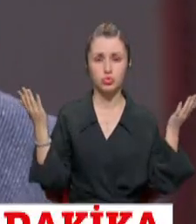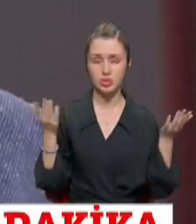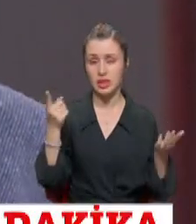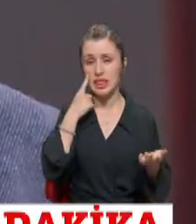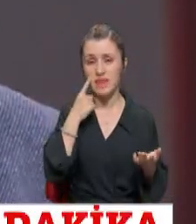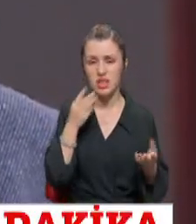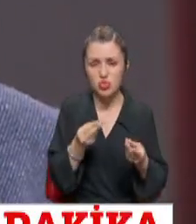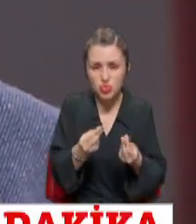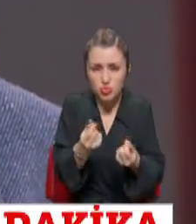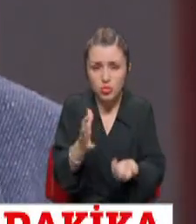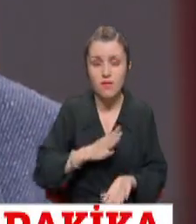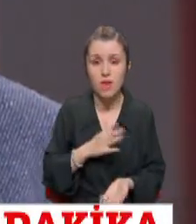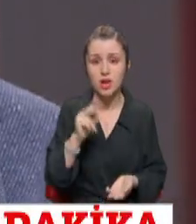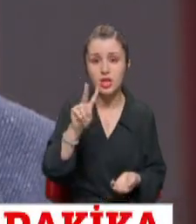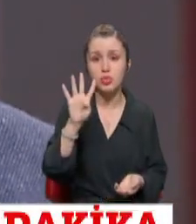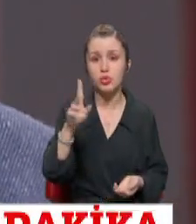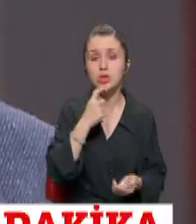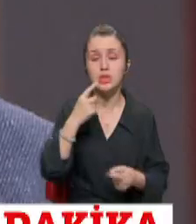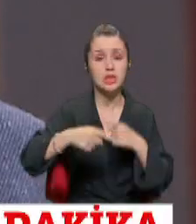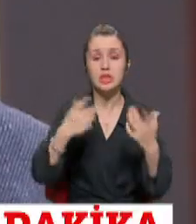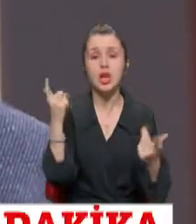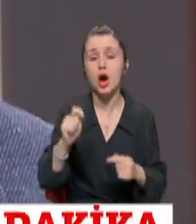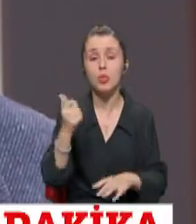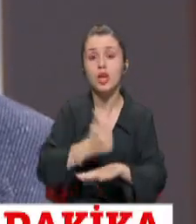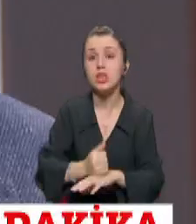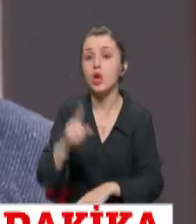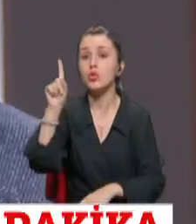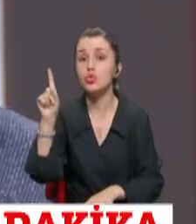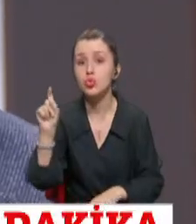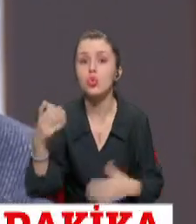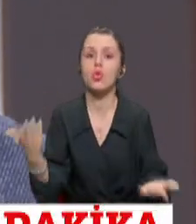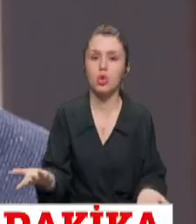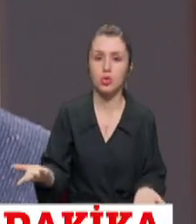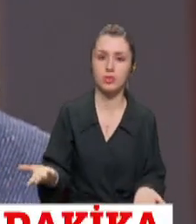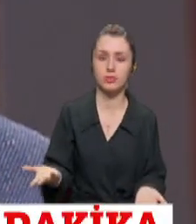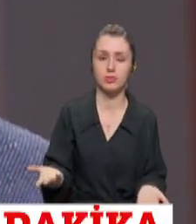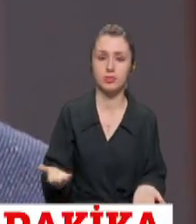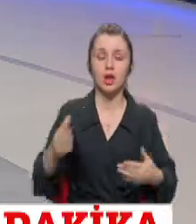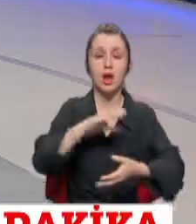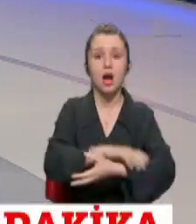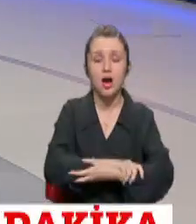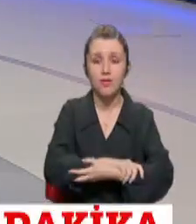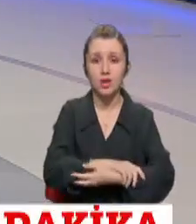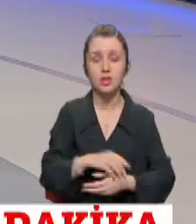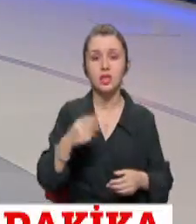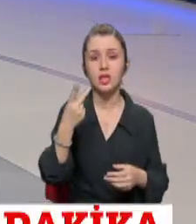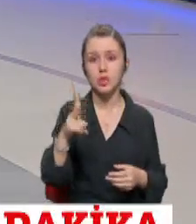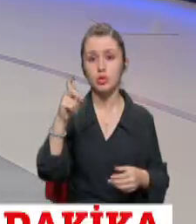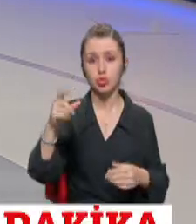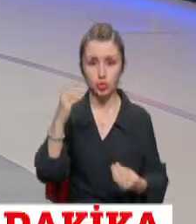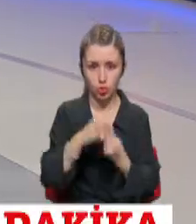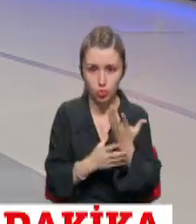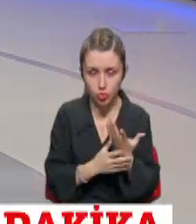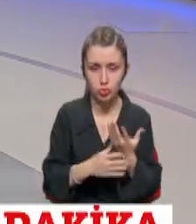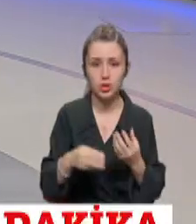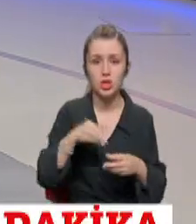devlette. Yani 24 yıldır ne yapıyor bu iktidar diye insanı sormadan da duramıyorsunuz. AFAD diye bir kurumu 2009'da kuruyorsunuz.